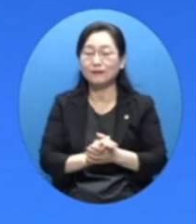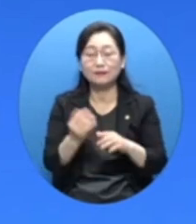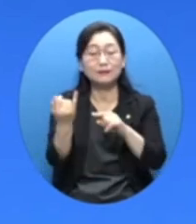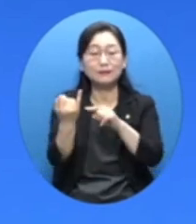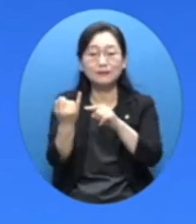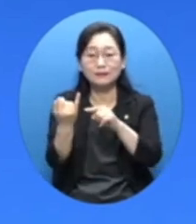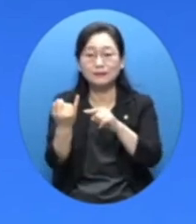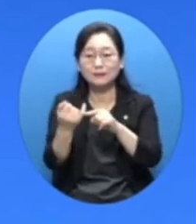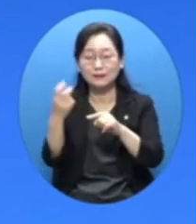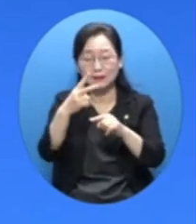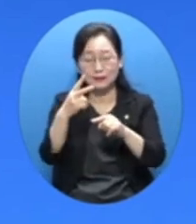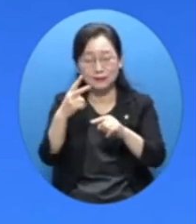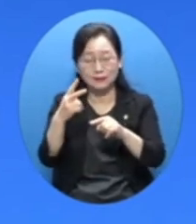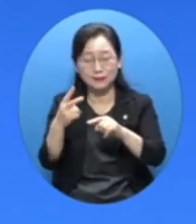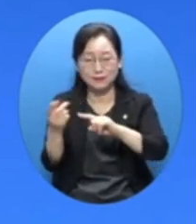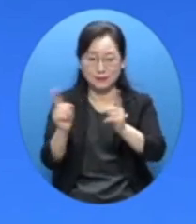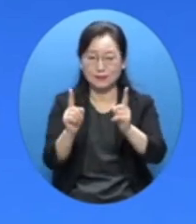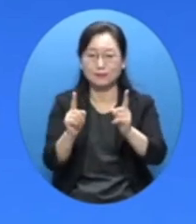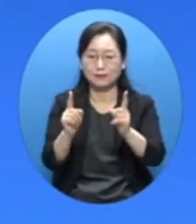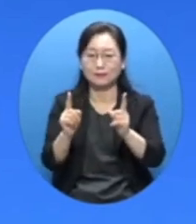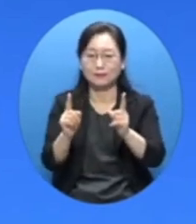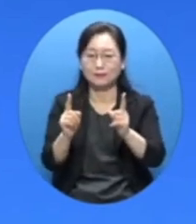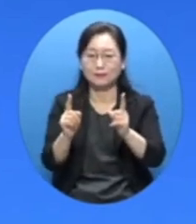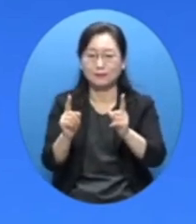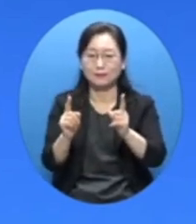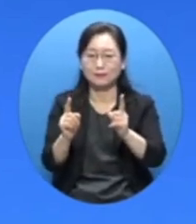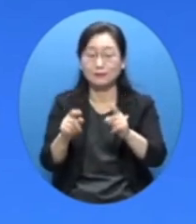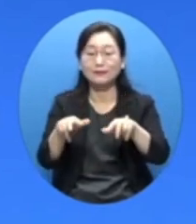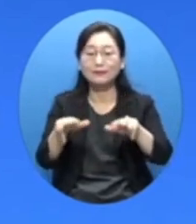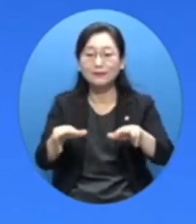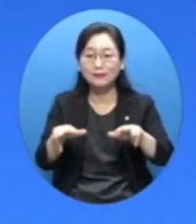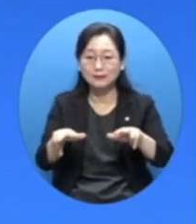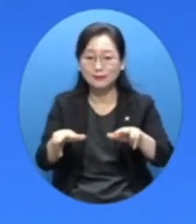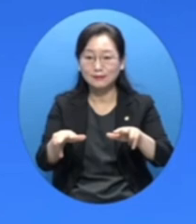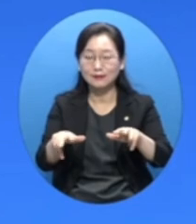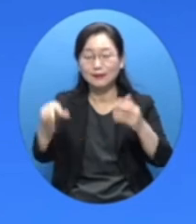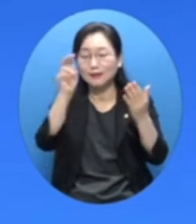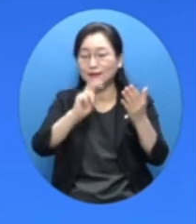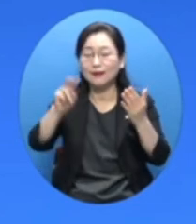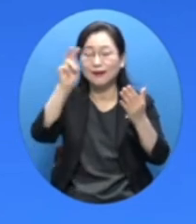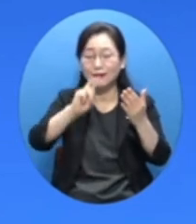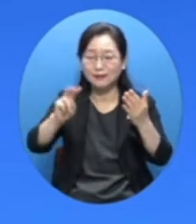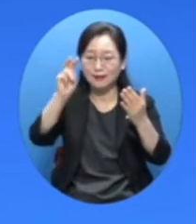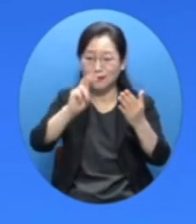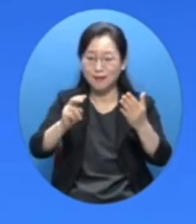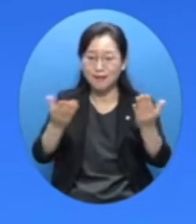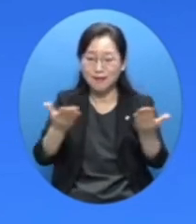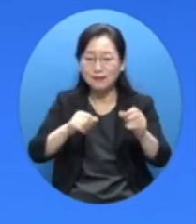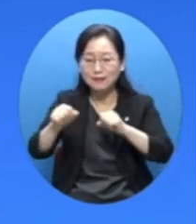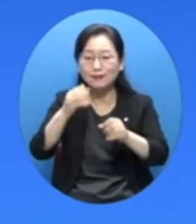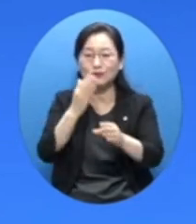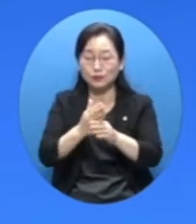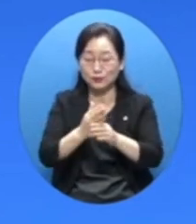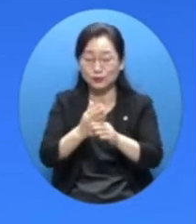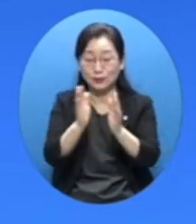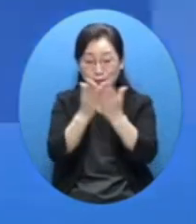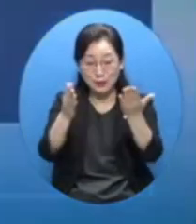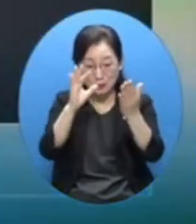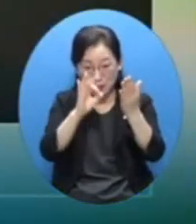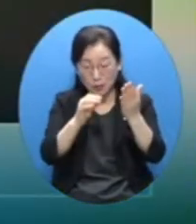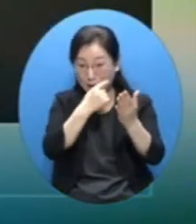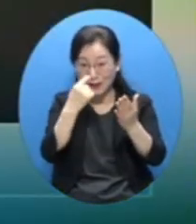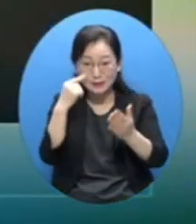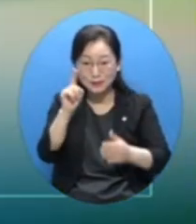다시 일어났습니다 지금 찬양 사역을 하고 있습니다 이렇게 그의 책에서 간증합니다